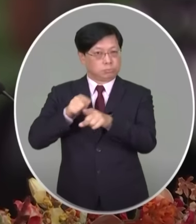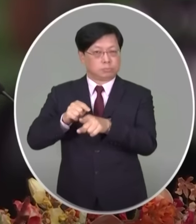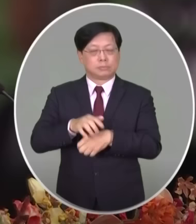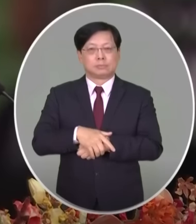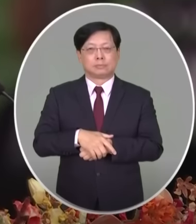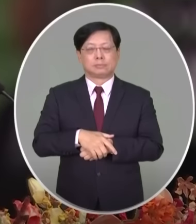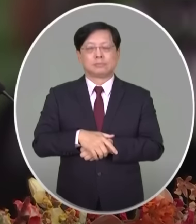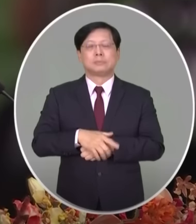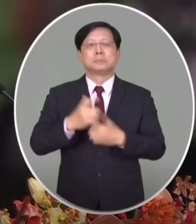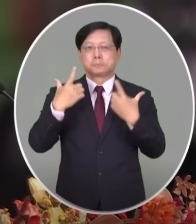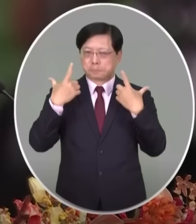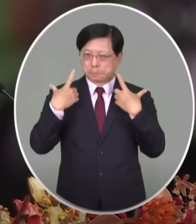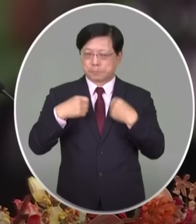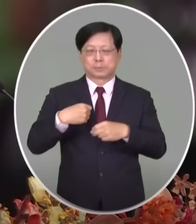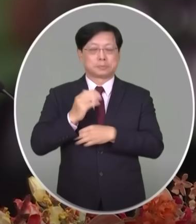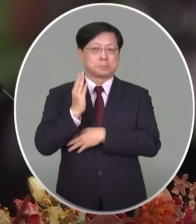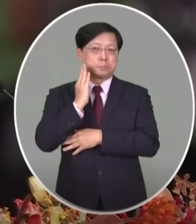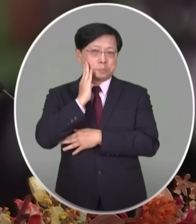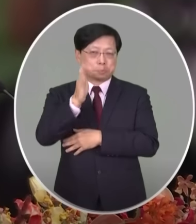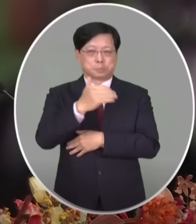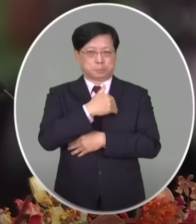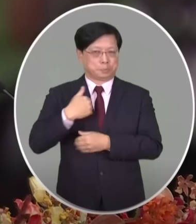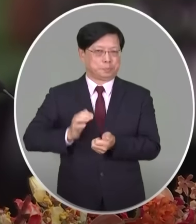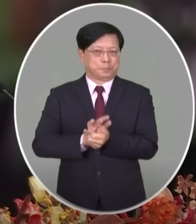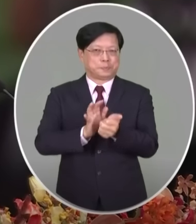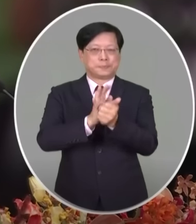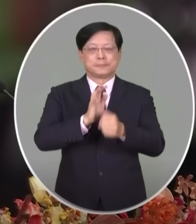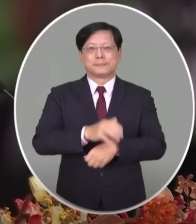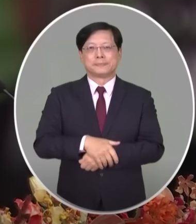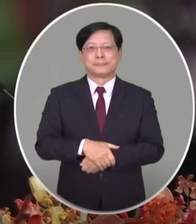国政自然顺利推展。